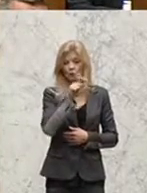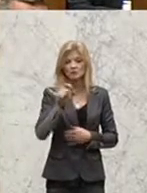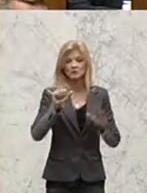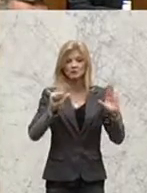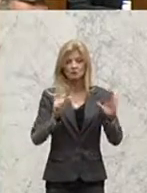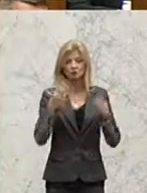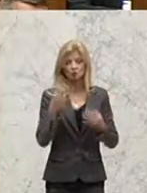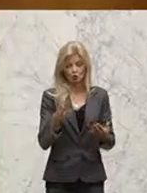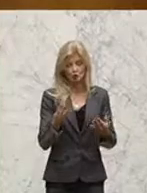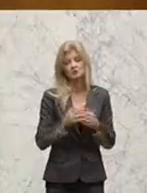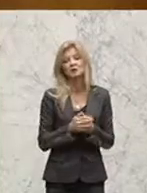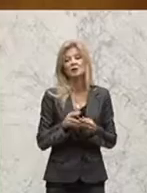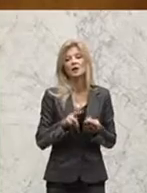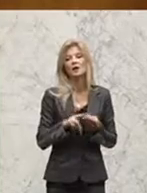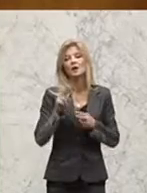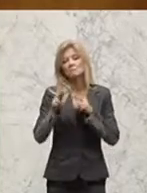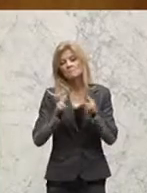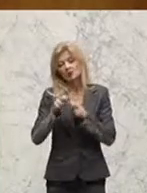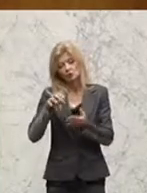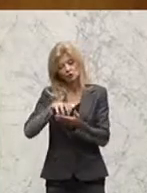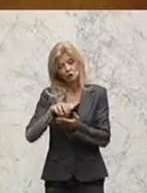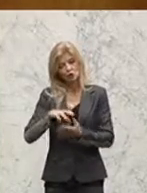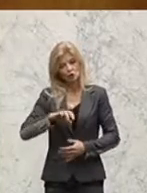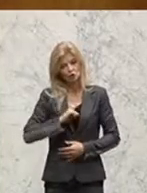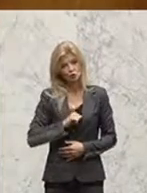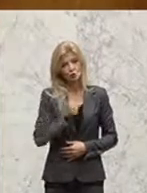Süd 64 und Betreuungsstelle Mitte